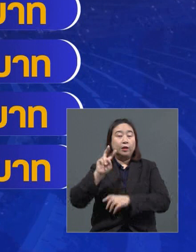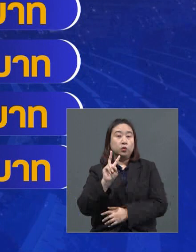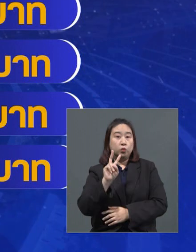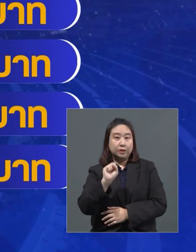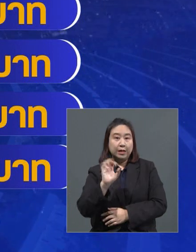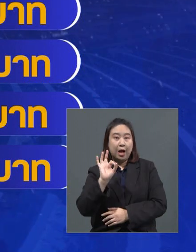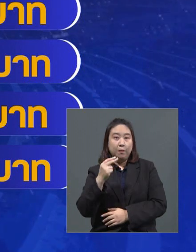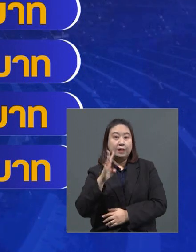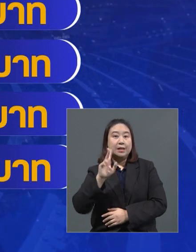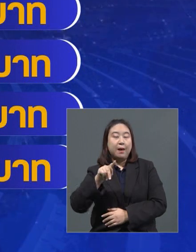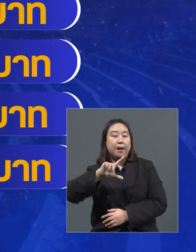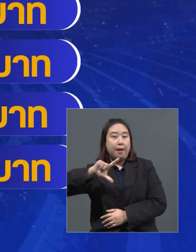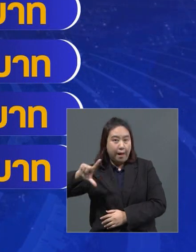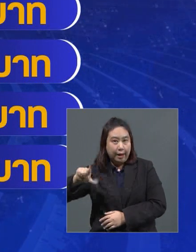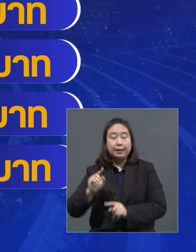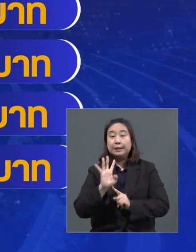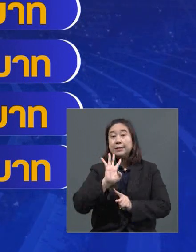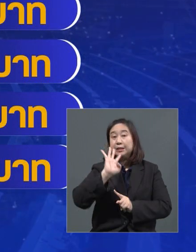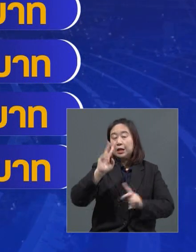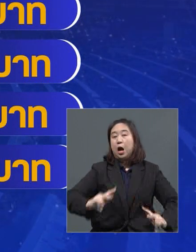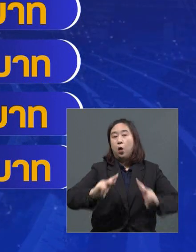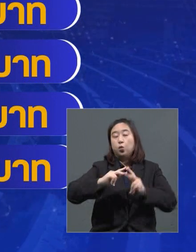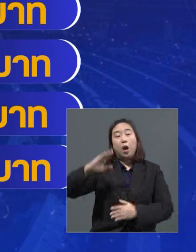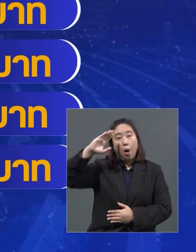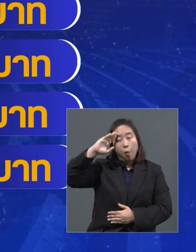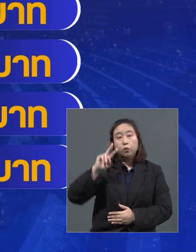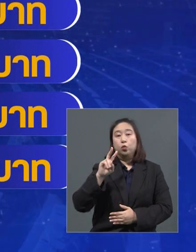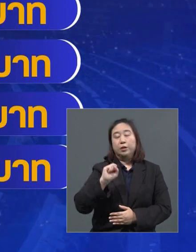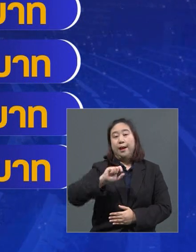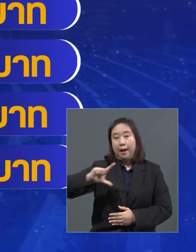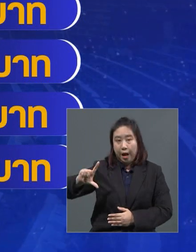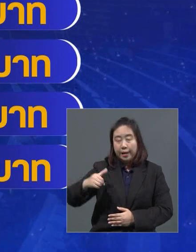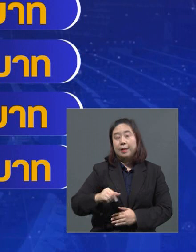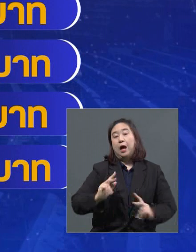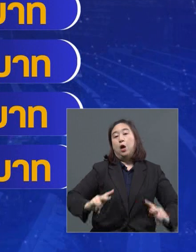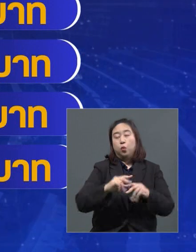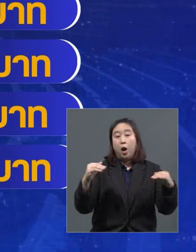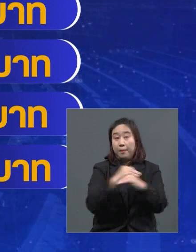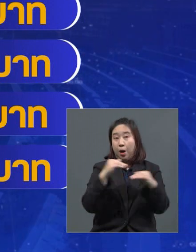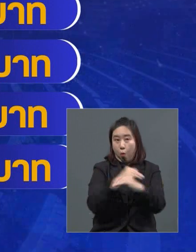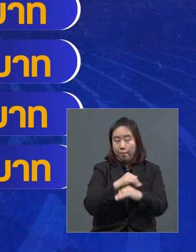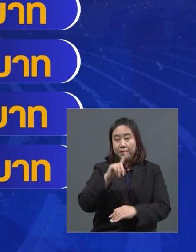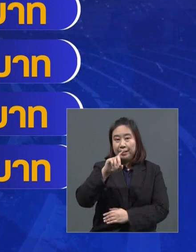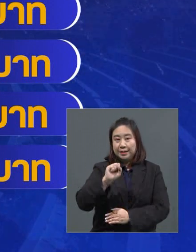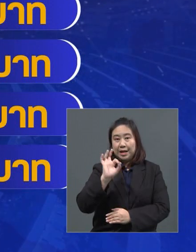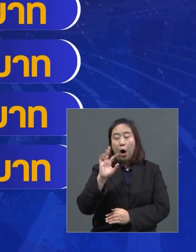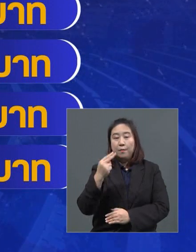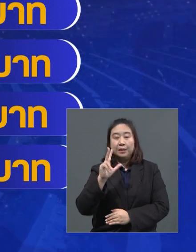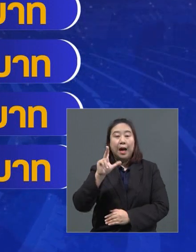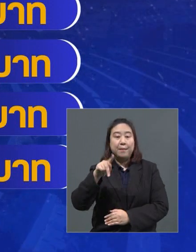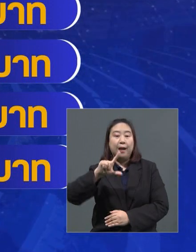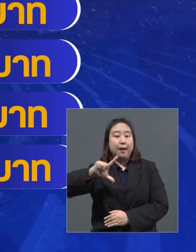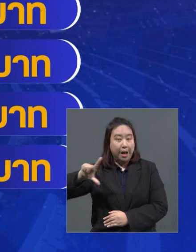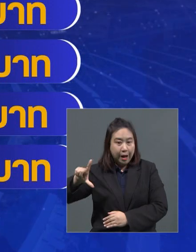24,000ล้านบาทอันดับที่ 4คือกระทรวงกลาโหม 200,000ล้านบาทบาทแล้วก็กระทรวงคมนาคม13,000ล้าน